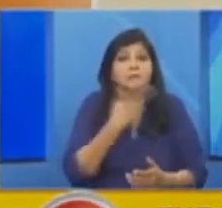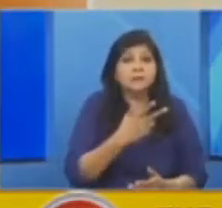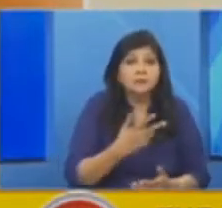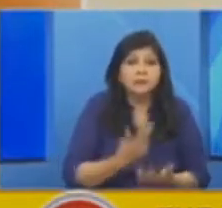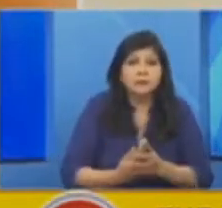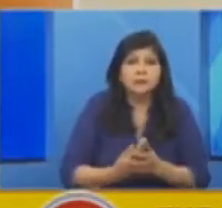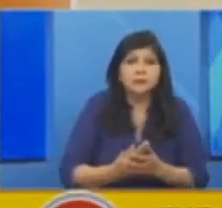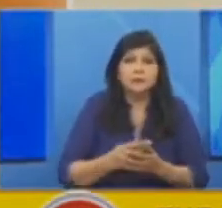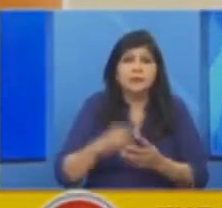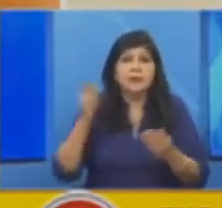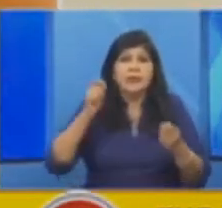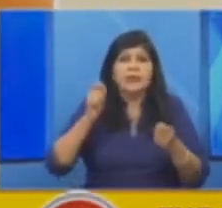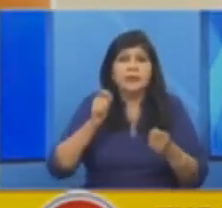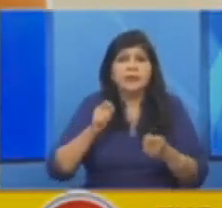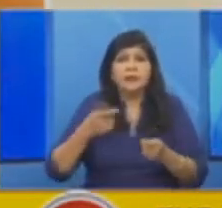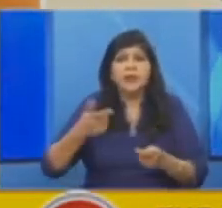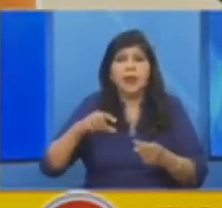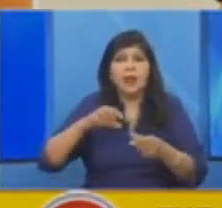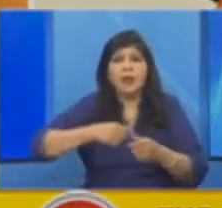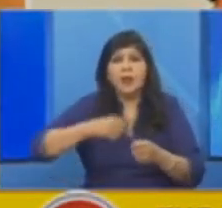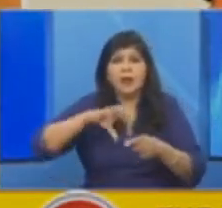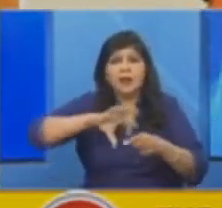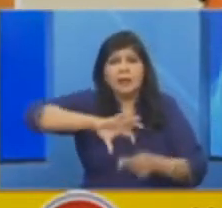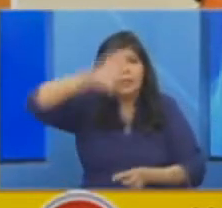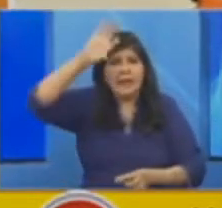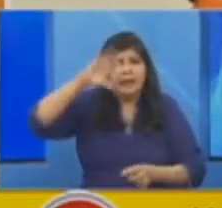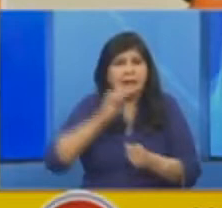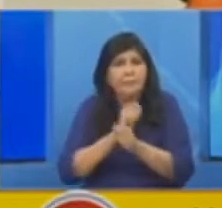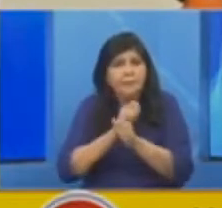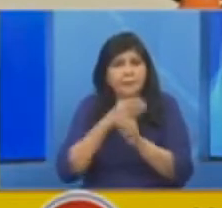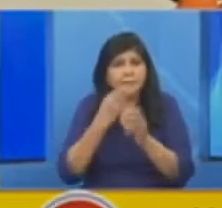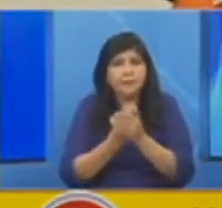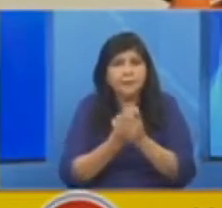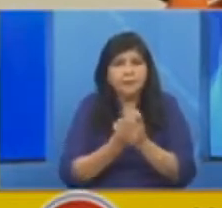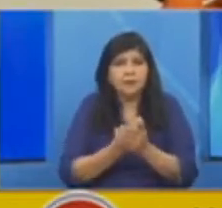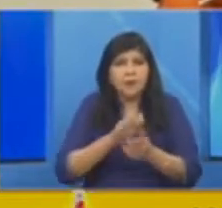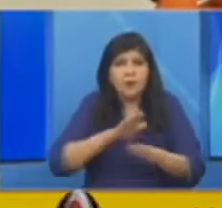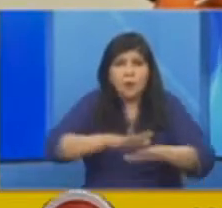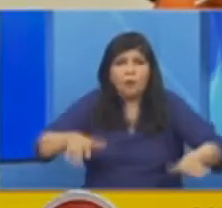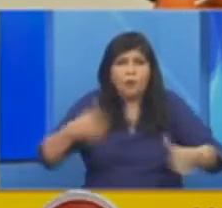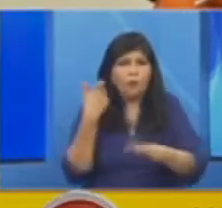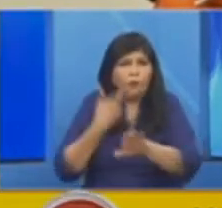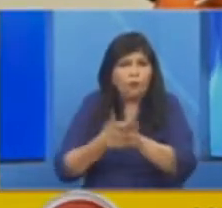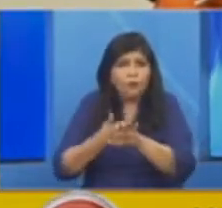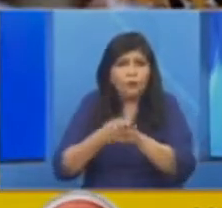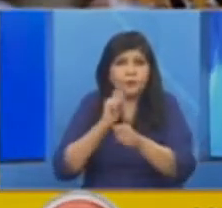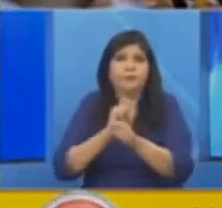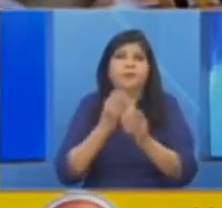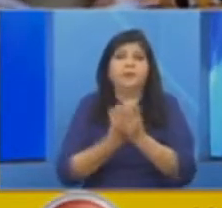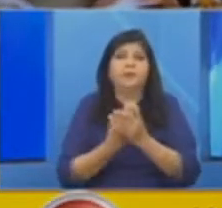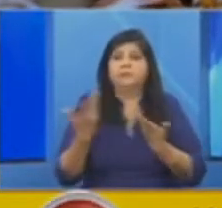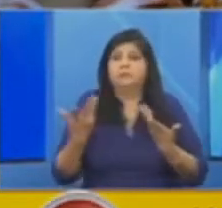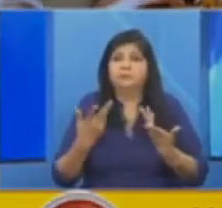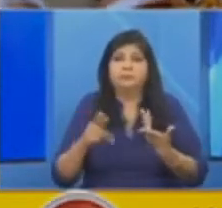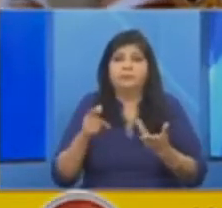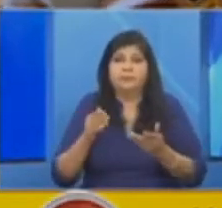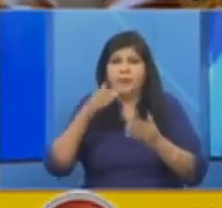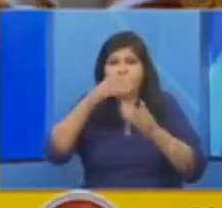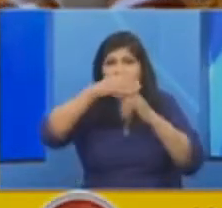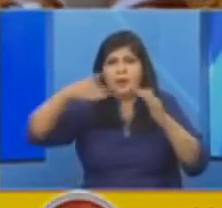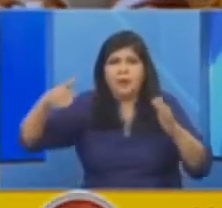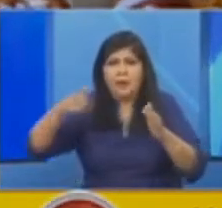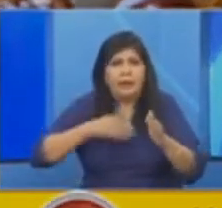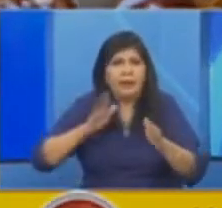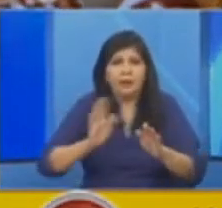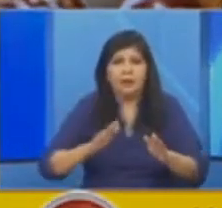खिलोने लकडी से बनते थे और दूसरी बात ये कि इन खिलोनों में आपको कहीं कोई एंगल या कौन